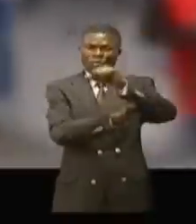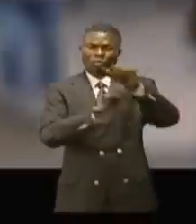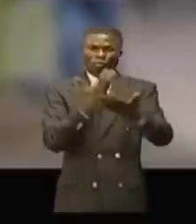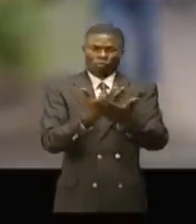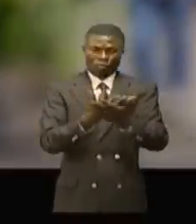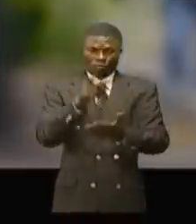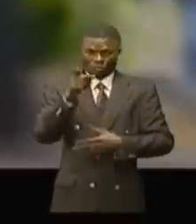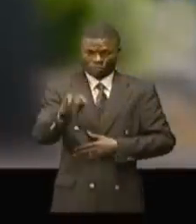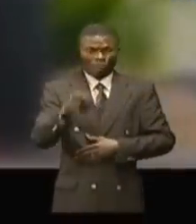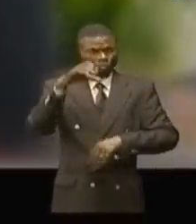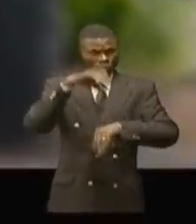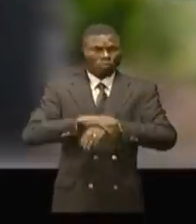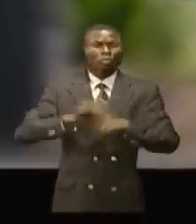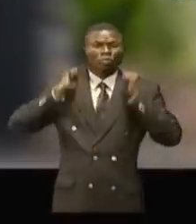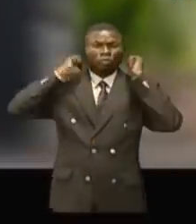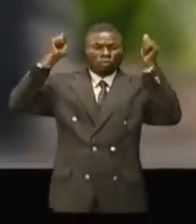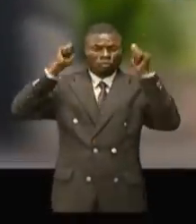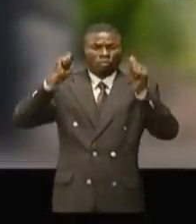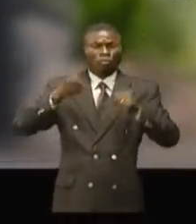malfrats.